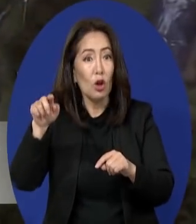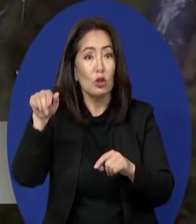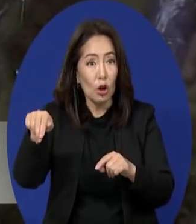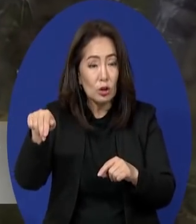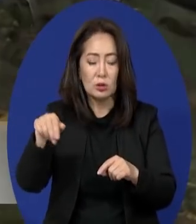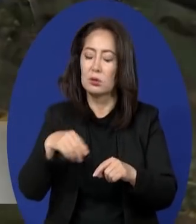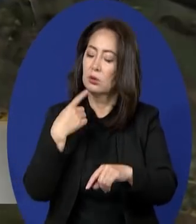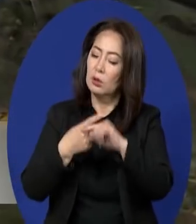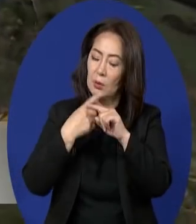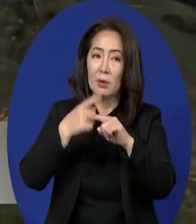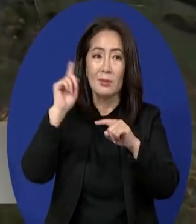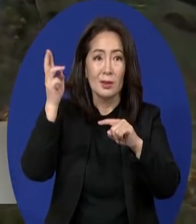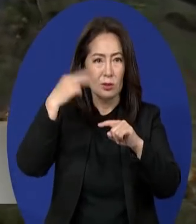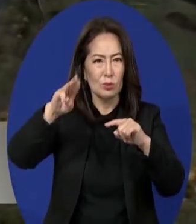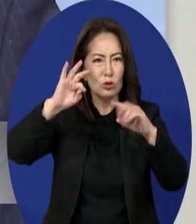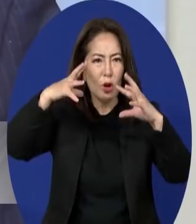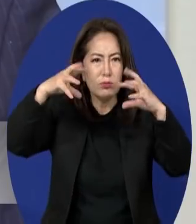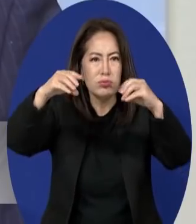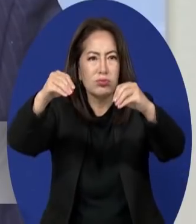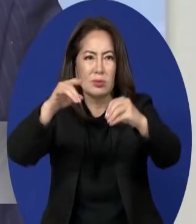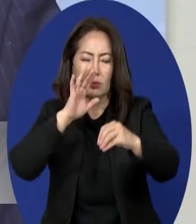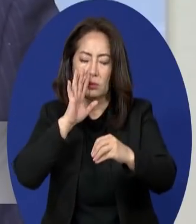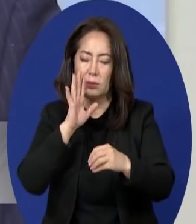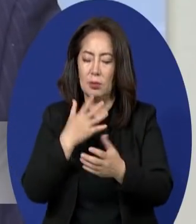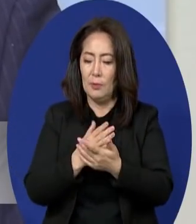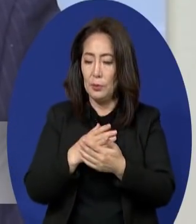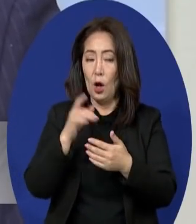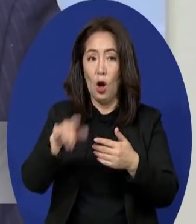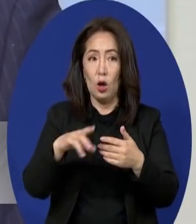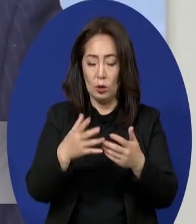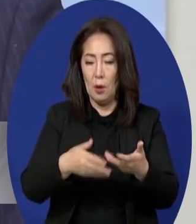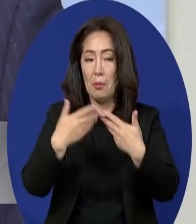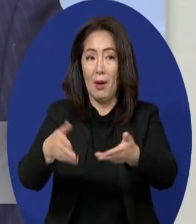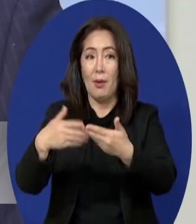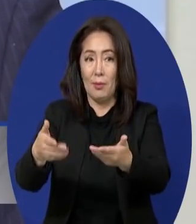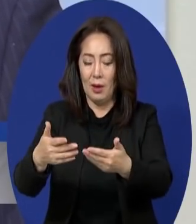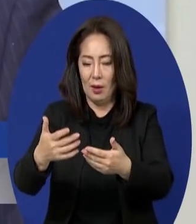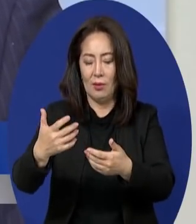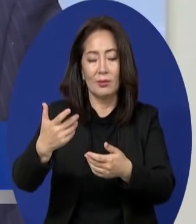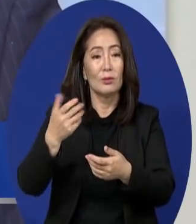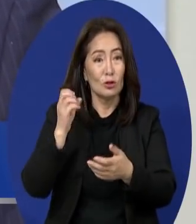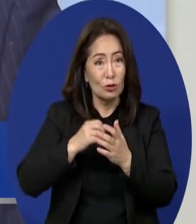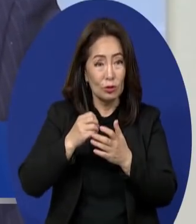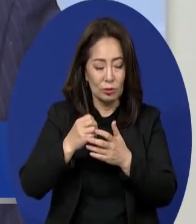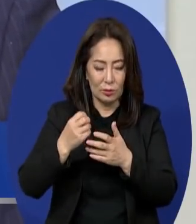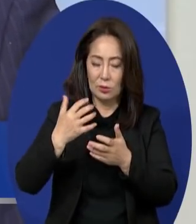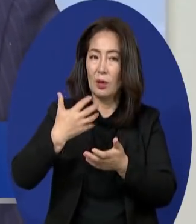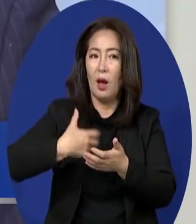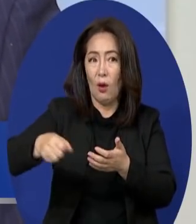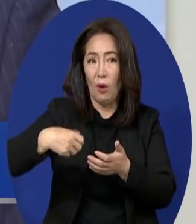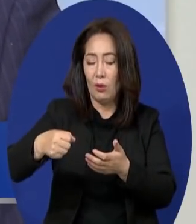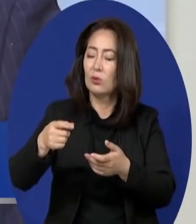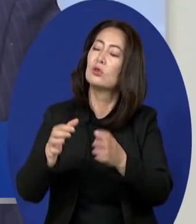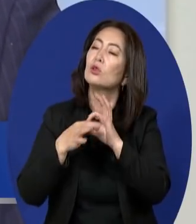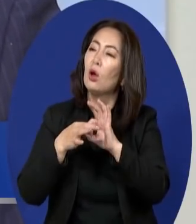эрчим хүчний хэрэглээгээ танахад хүрсэн байна. Нийлүүлэлтийн шинч чанартай хомсдол нөгөө талаасаа энэ нь бол эрэлттэй шүү